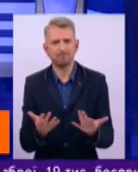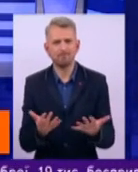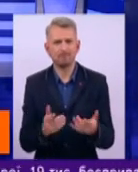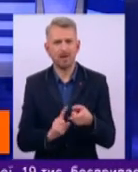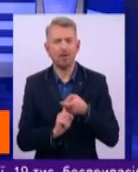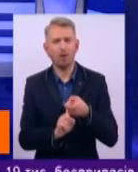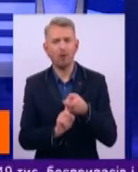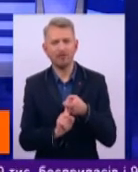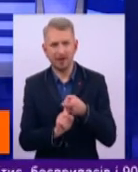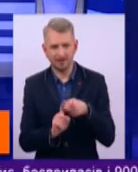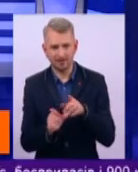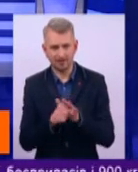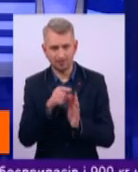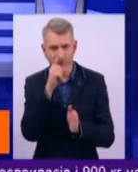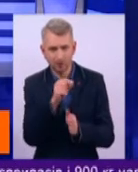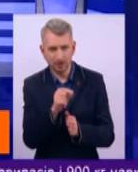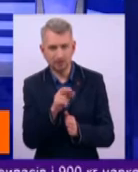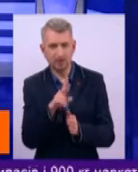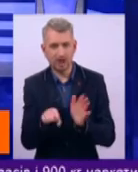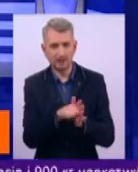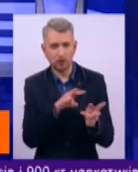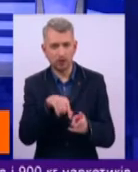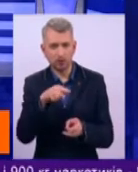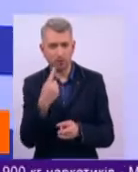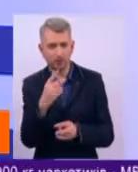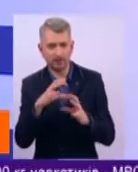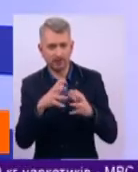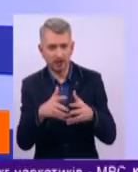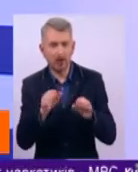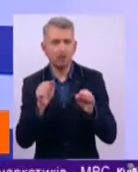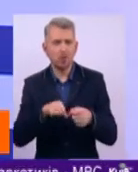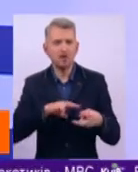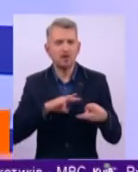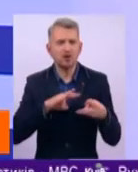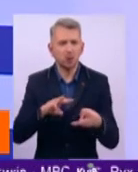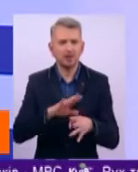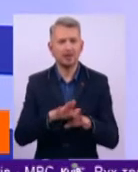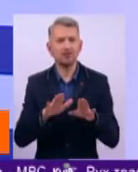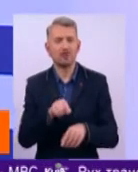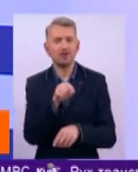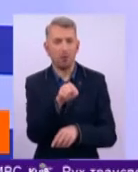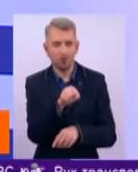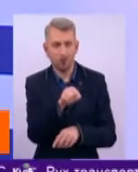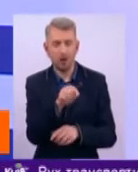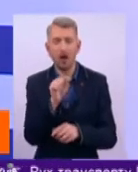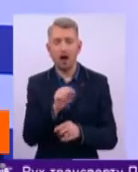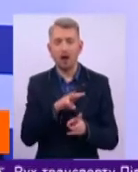контакт з Путіним, як з терористом номер один в світі, фактично може зашкодити не лише йому, але